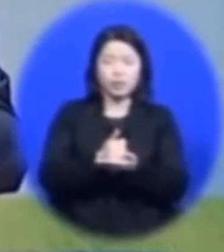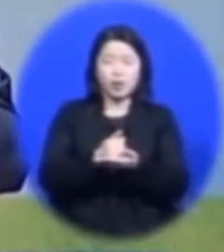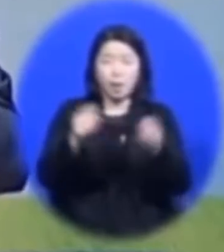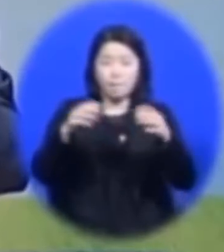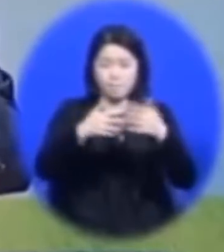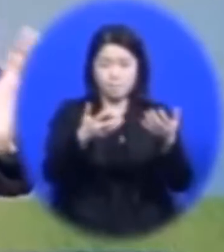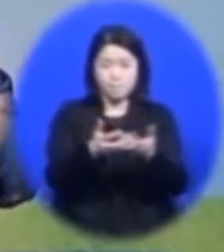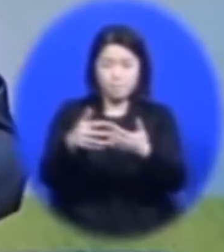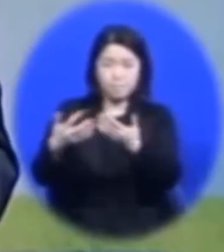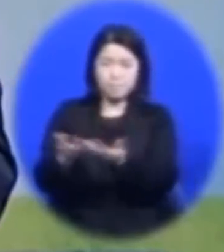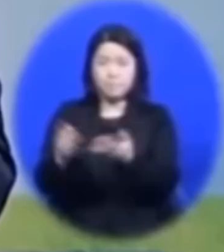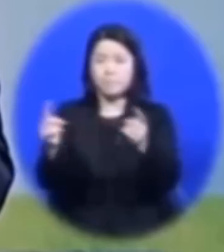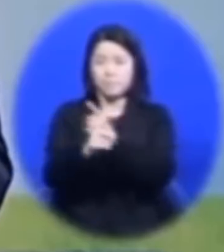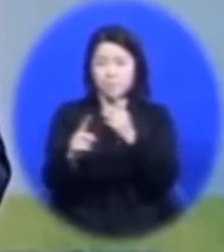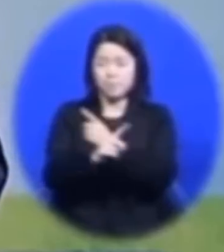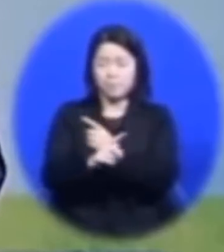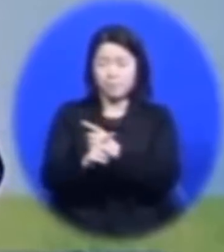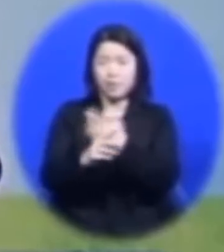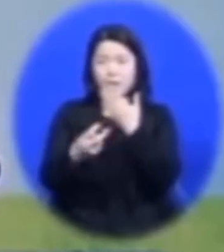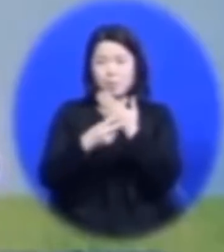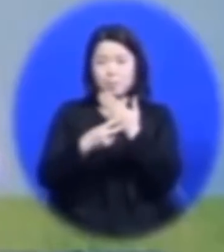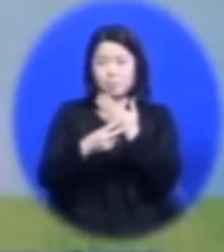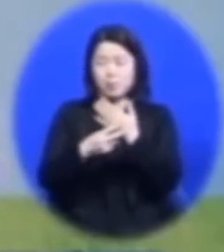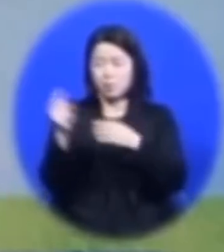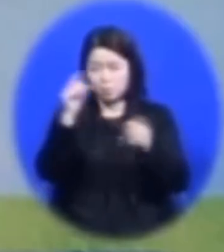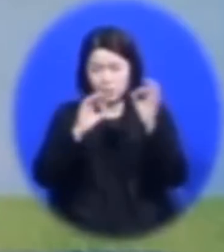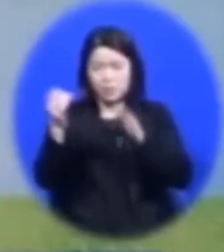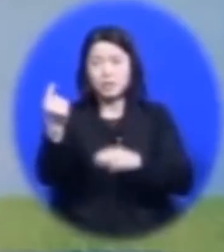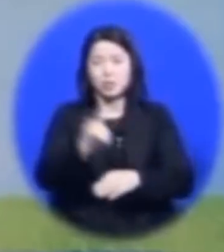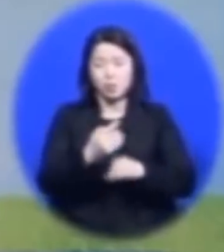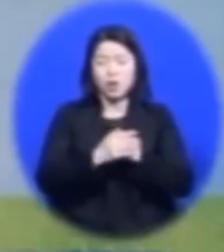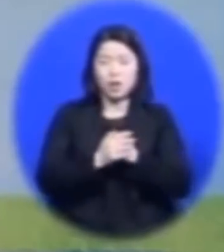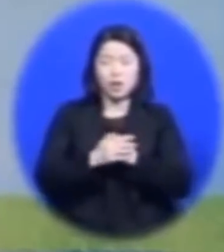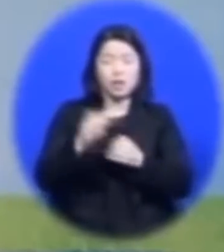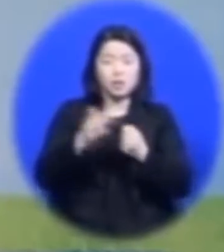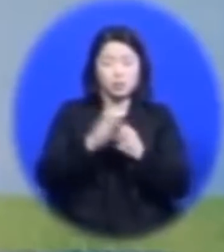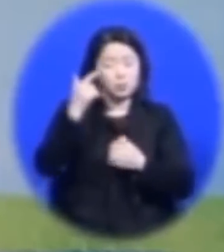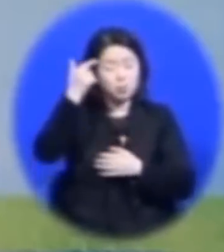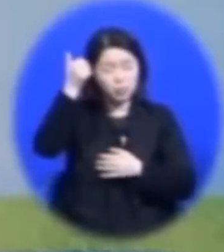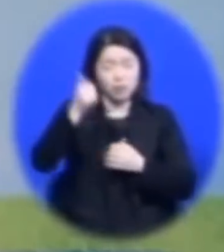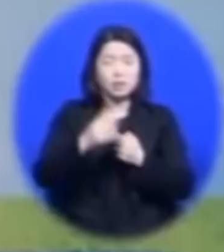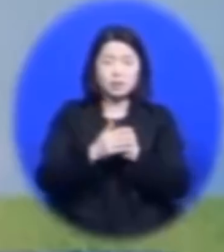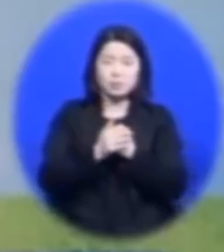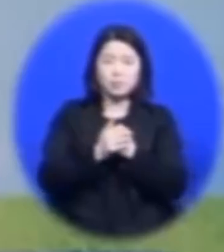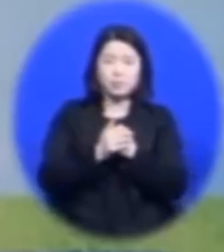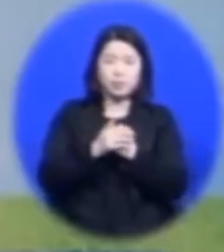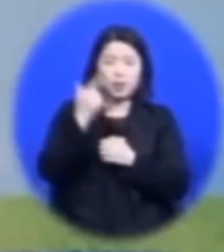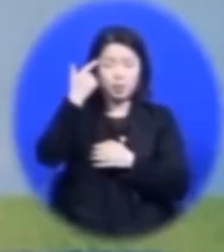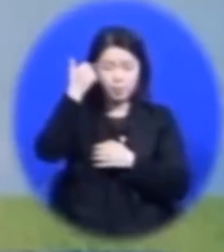교대로 병원을 찾아 왔어요 그리고는 목사님에게 목사님